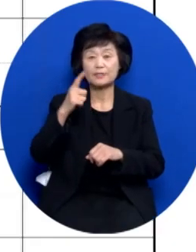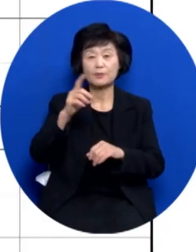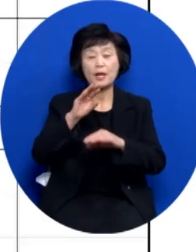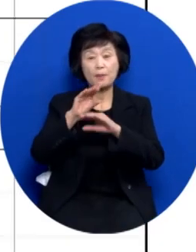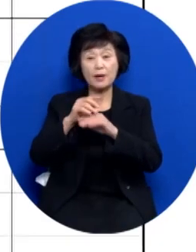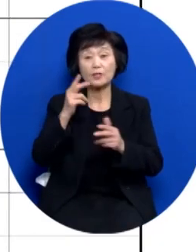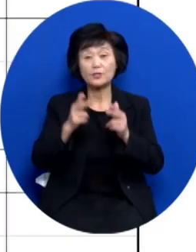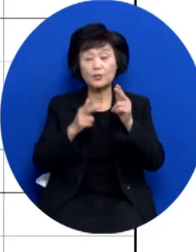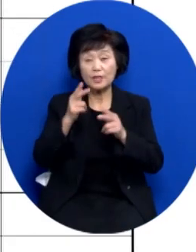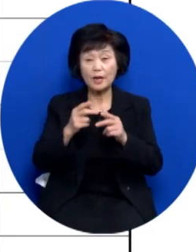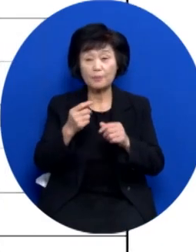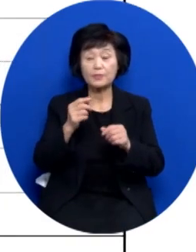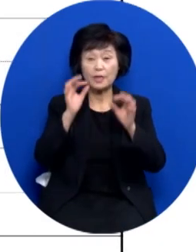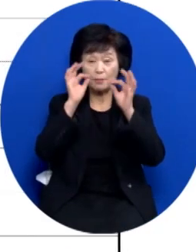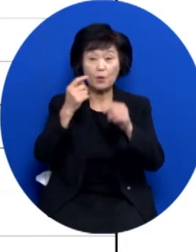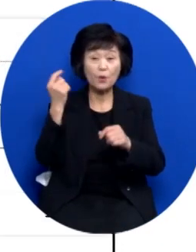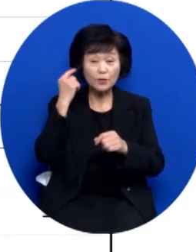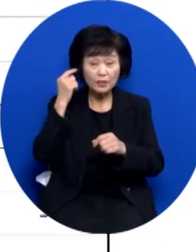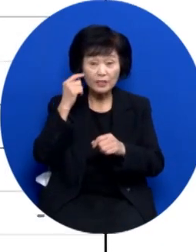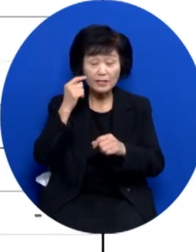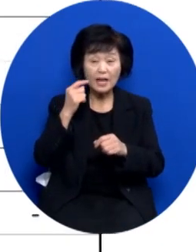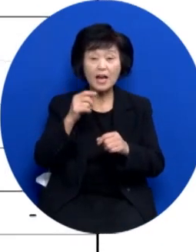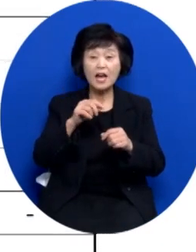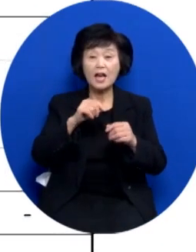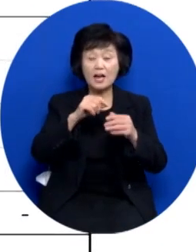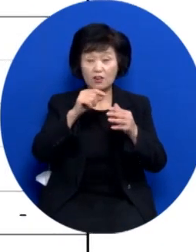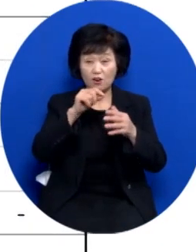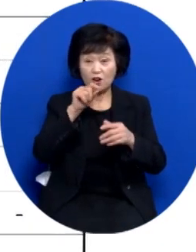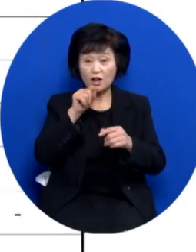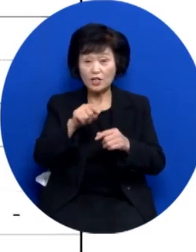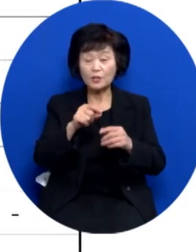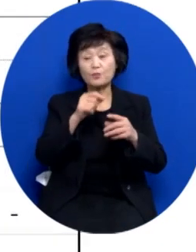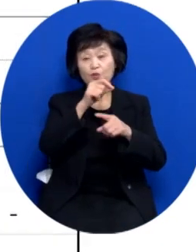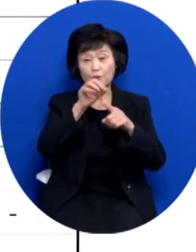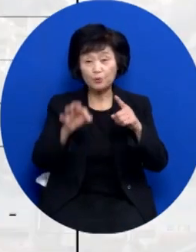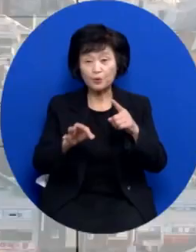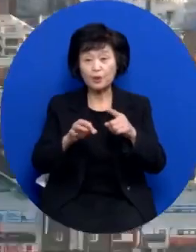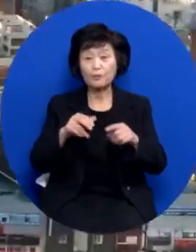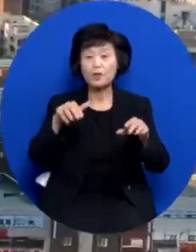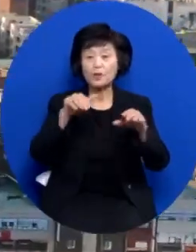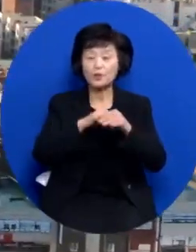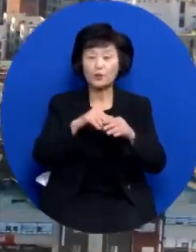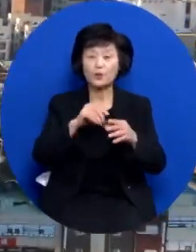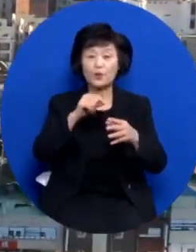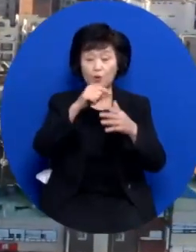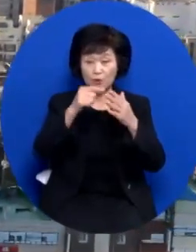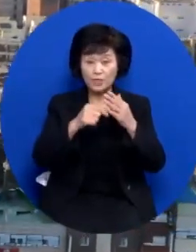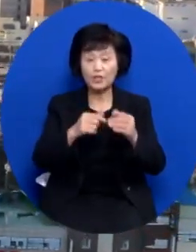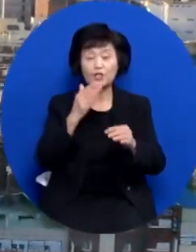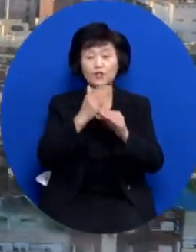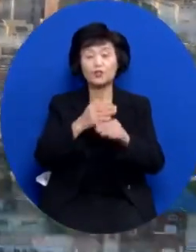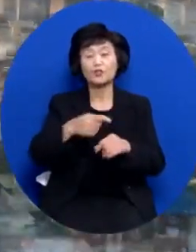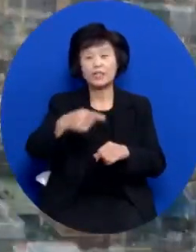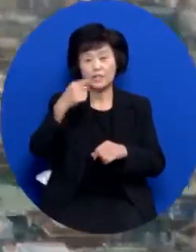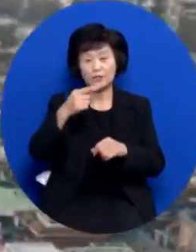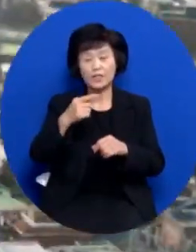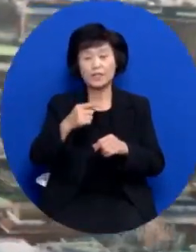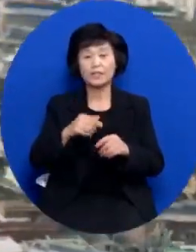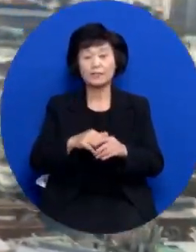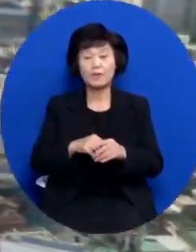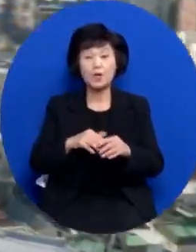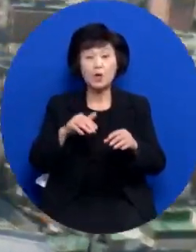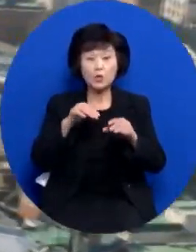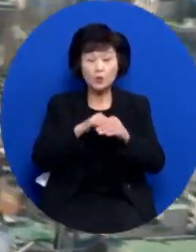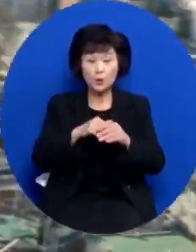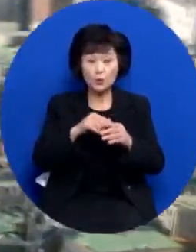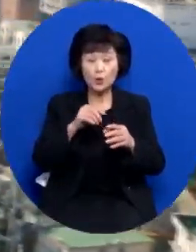방송사업자 시청 점유율 산정 결과에 따르면 cts는 전체 시청점유율 0.232로 종교 채널 10개